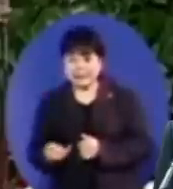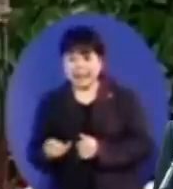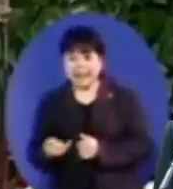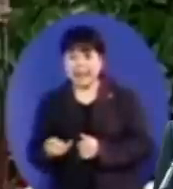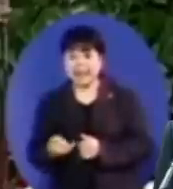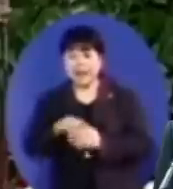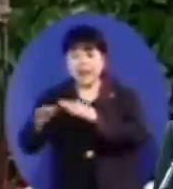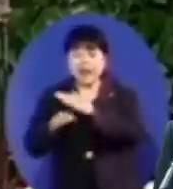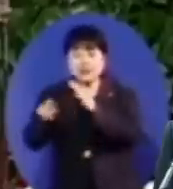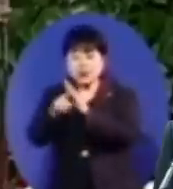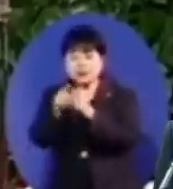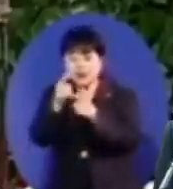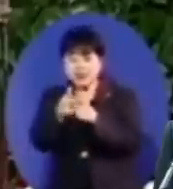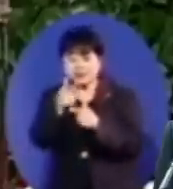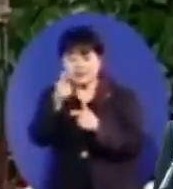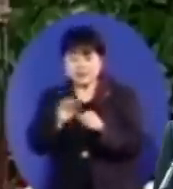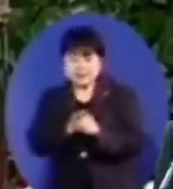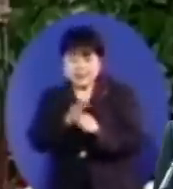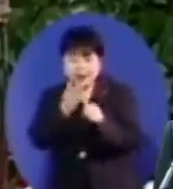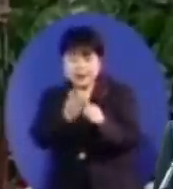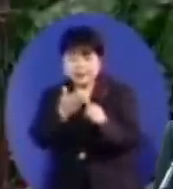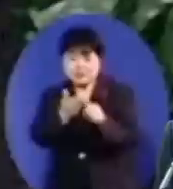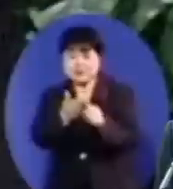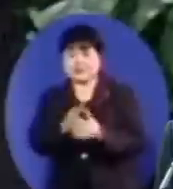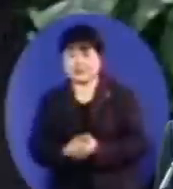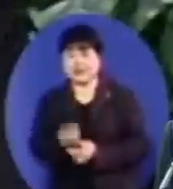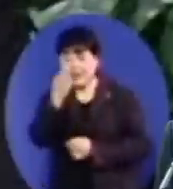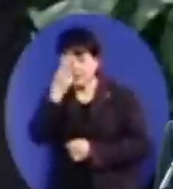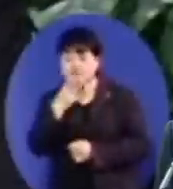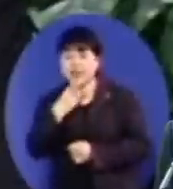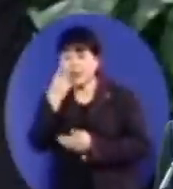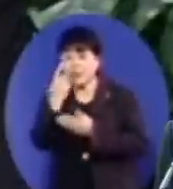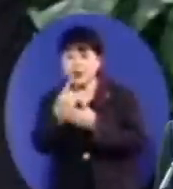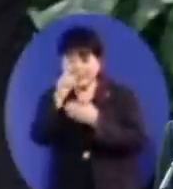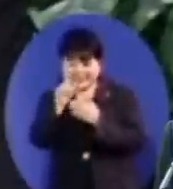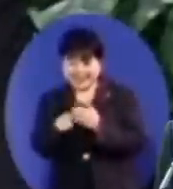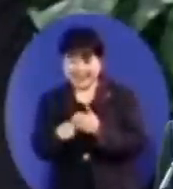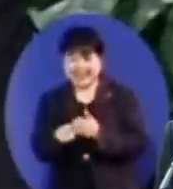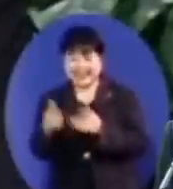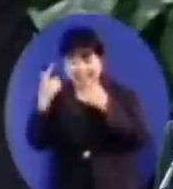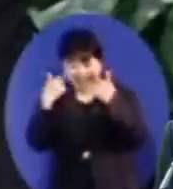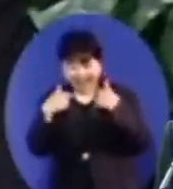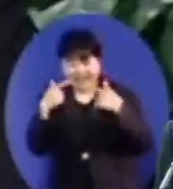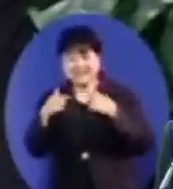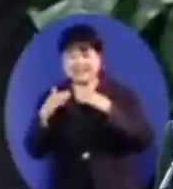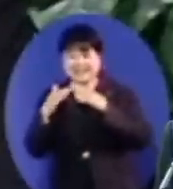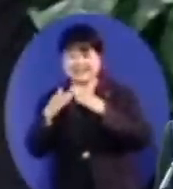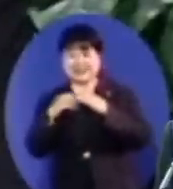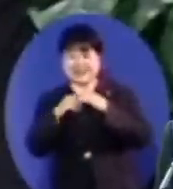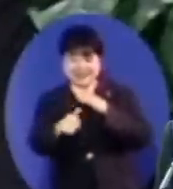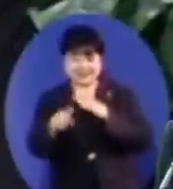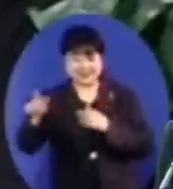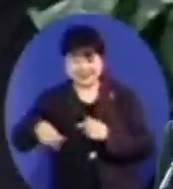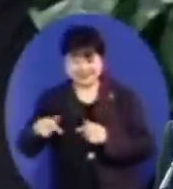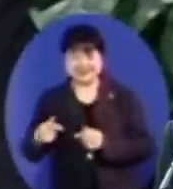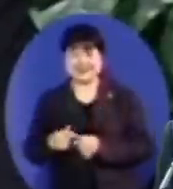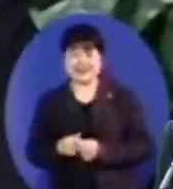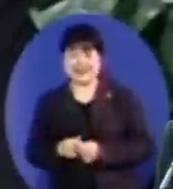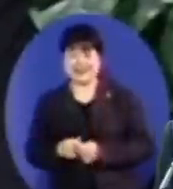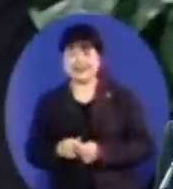그 가정을 예수님이 굉장히 사랑하셨습니다. 예루살렘에 올 때면 꼭 저녁에